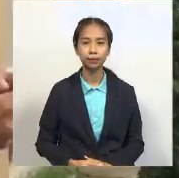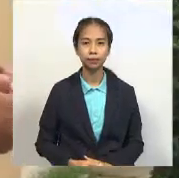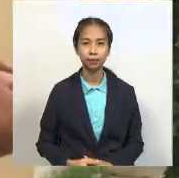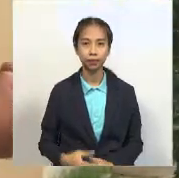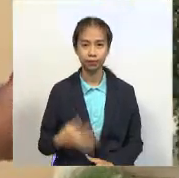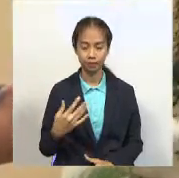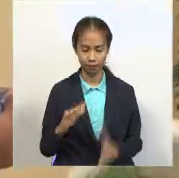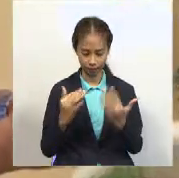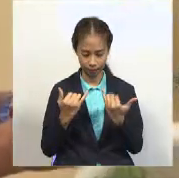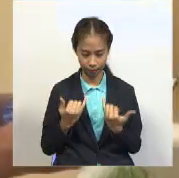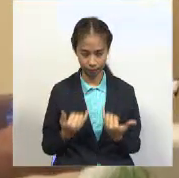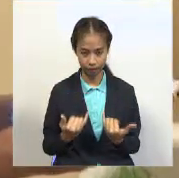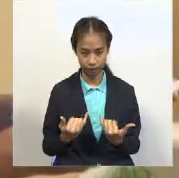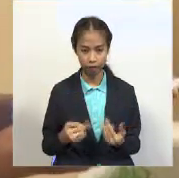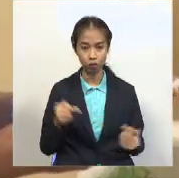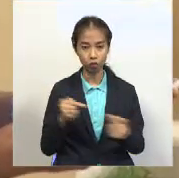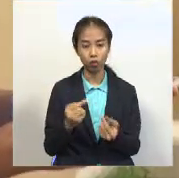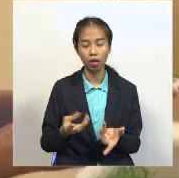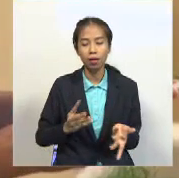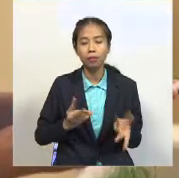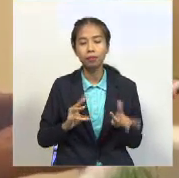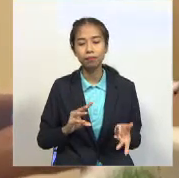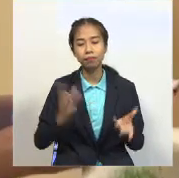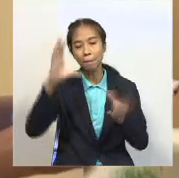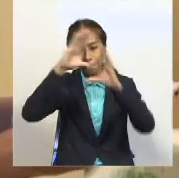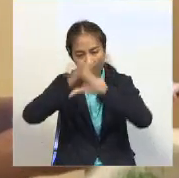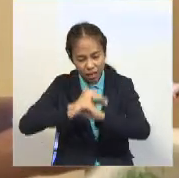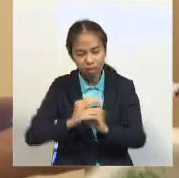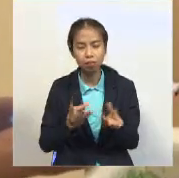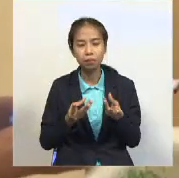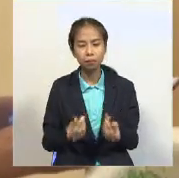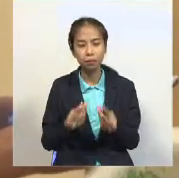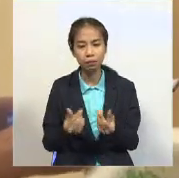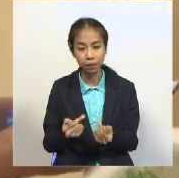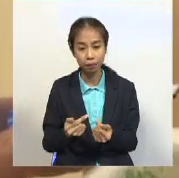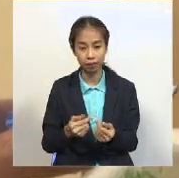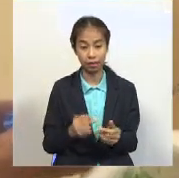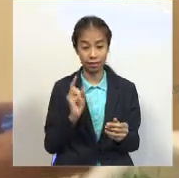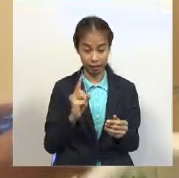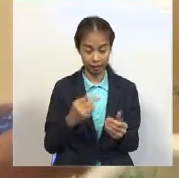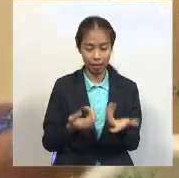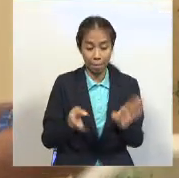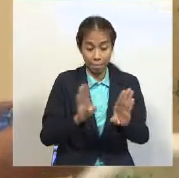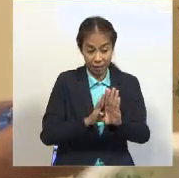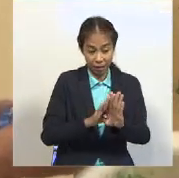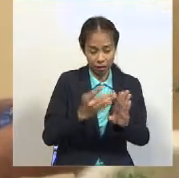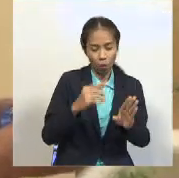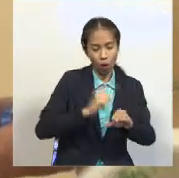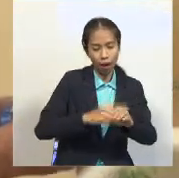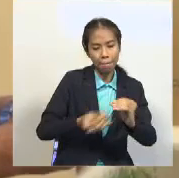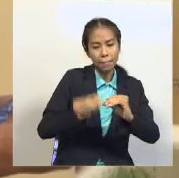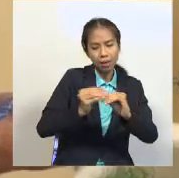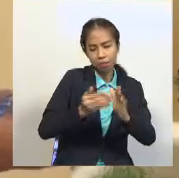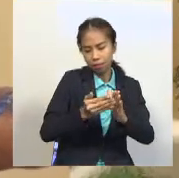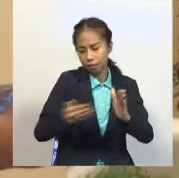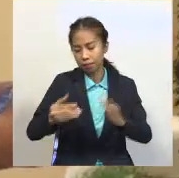ส่วนมาตรการขยายเวลาปิดสถานบันเทิงหรือว่าผับนั่นแหละครับในยามค่ำคืนออกไปถึงเวลา4นาฬิกาเพื่อที่กระตุ้นการท่องเที่ยวน